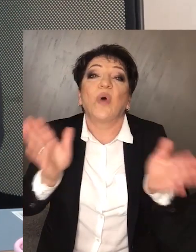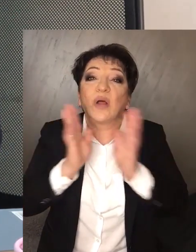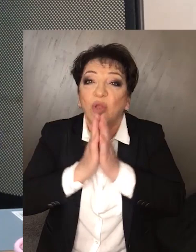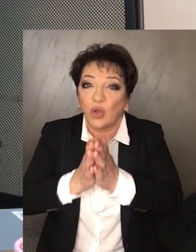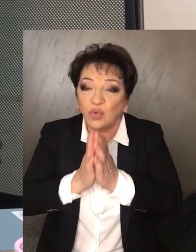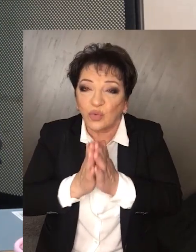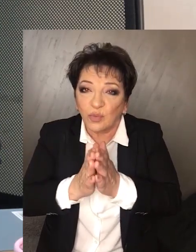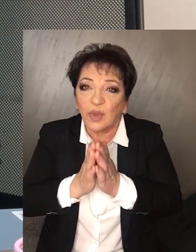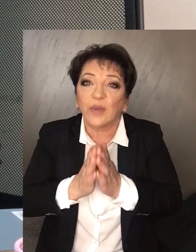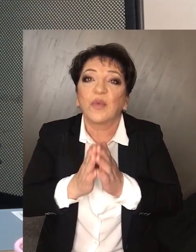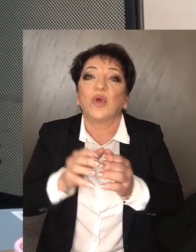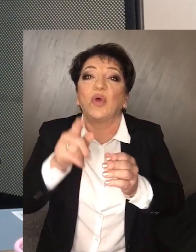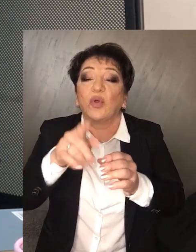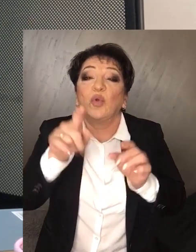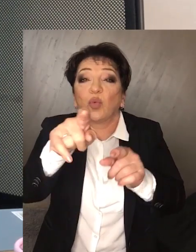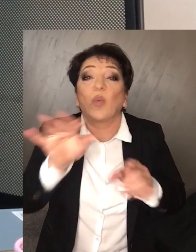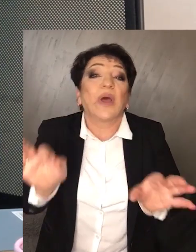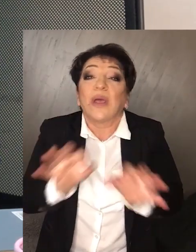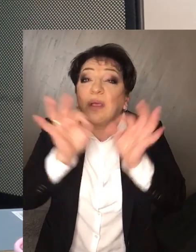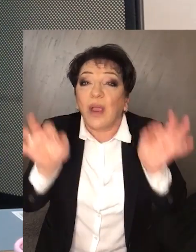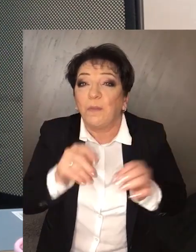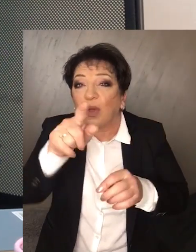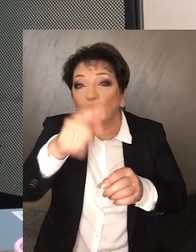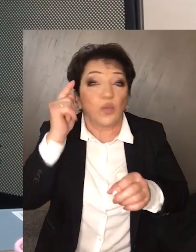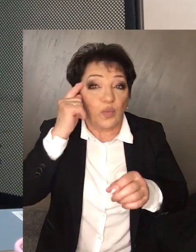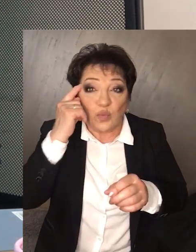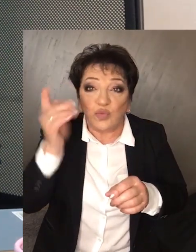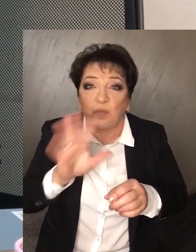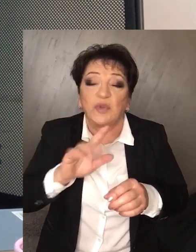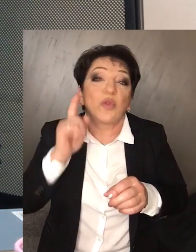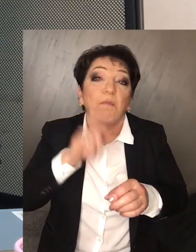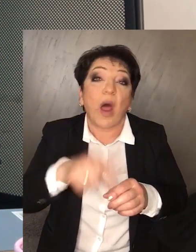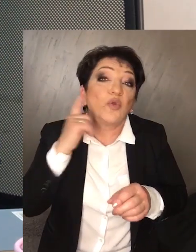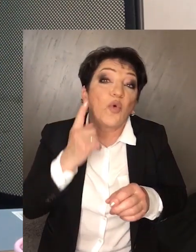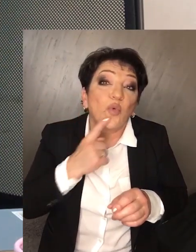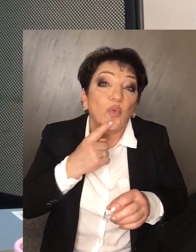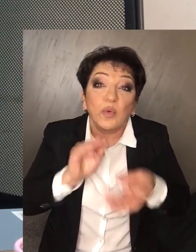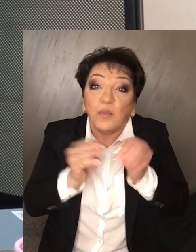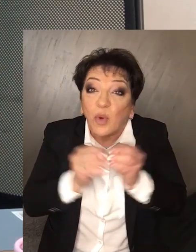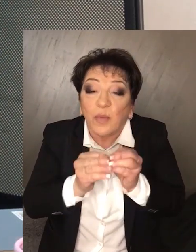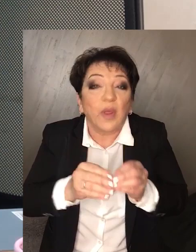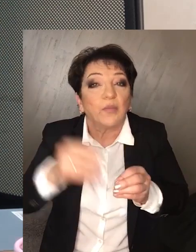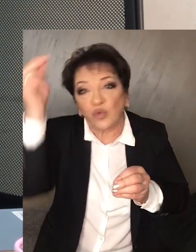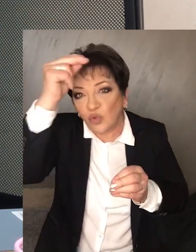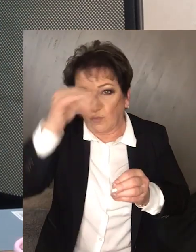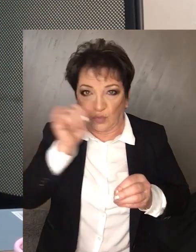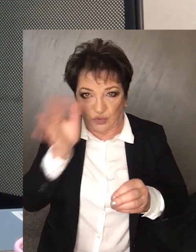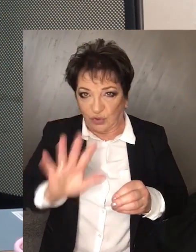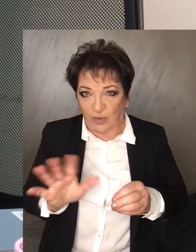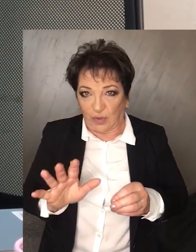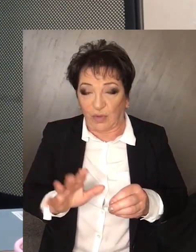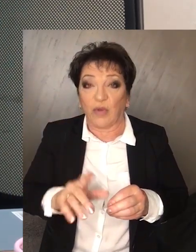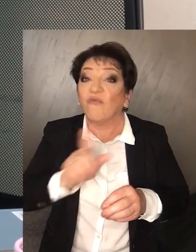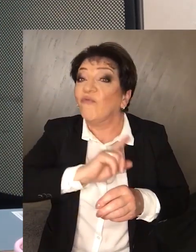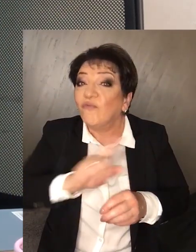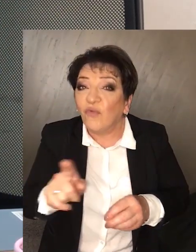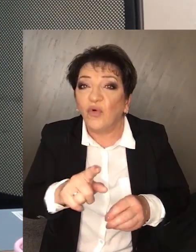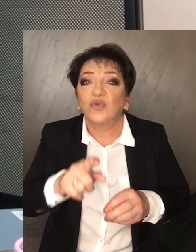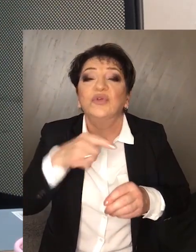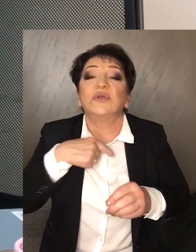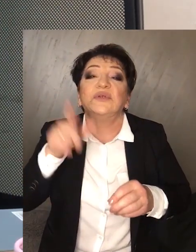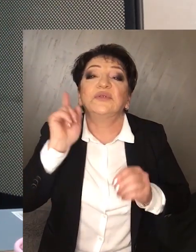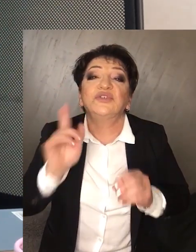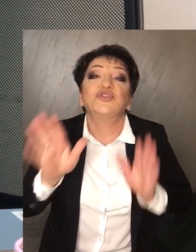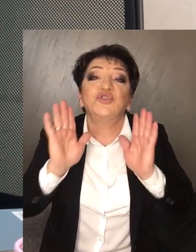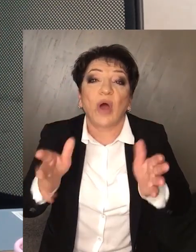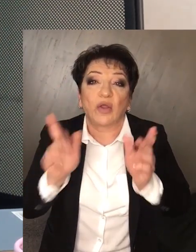այդ համայնքներում ապրող, ավելի շատ մարզերում ապրող ծնողներին կուզեի դիմել։ Երբեք չմտածեք, որ ձեր երեխաները եթե խուլ են,